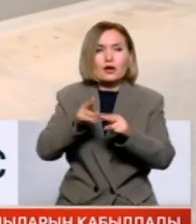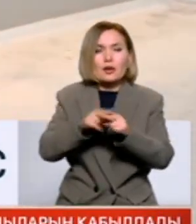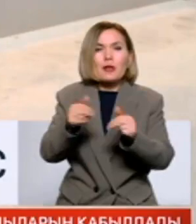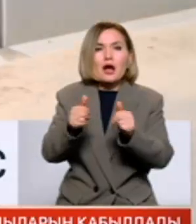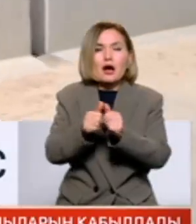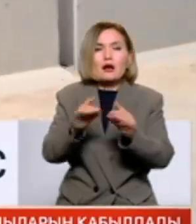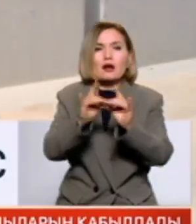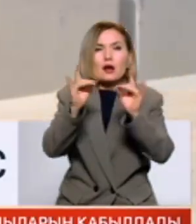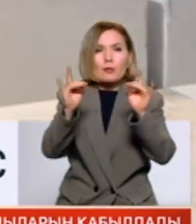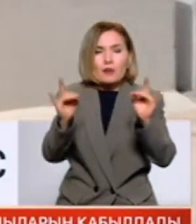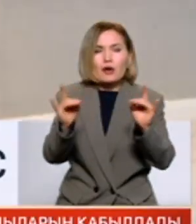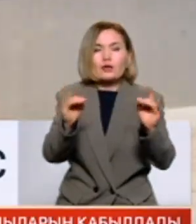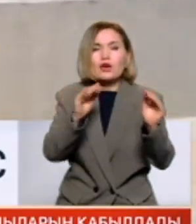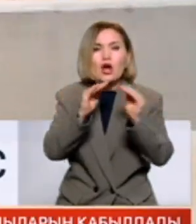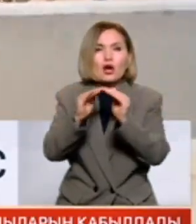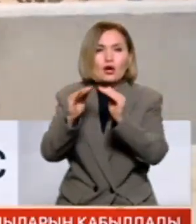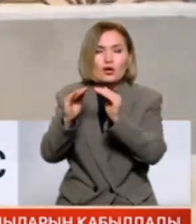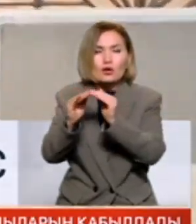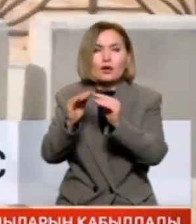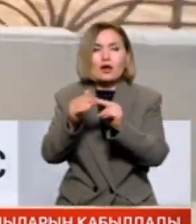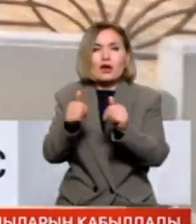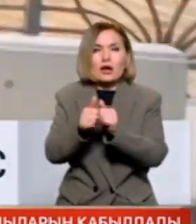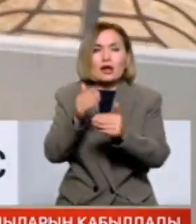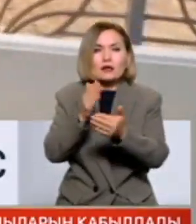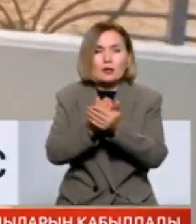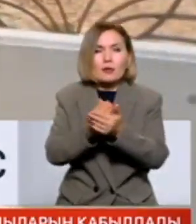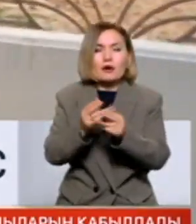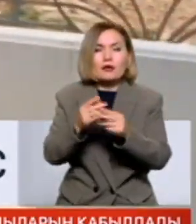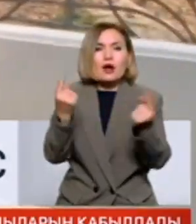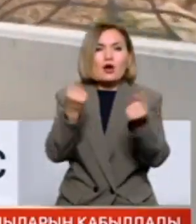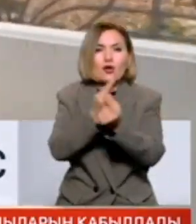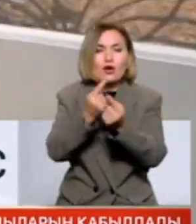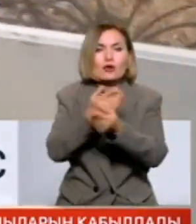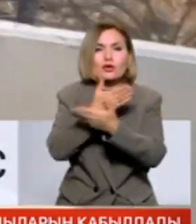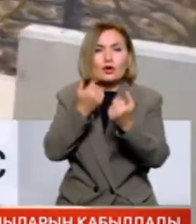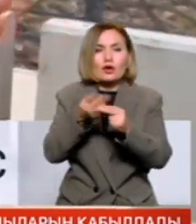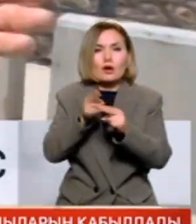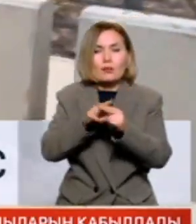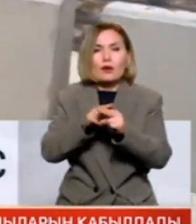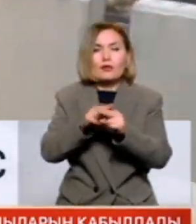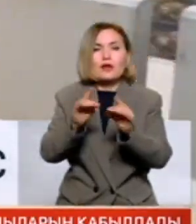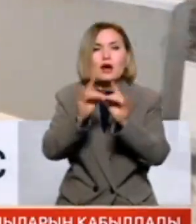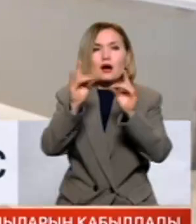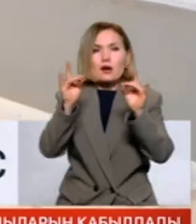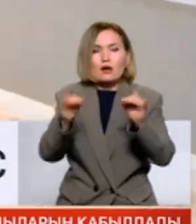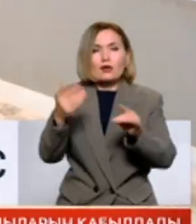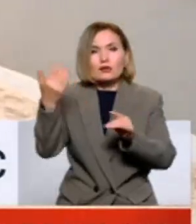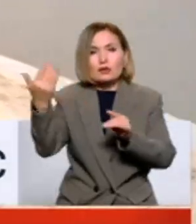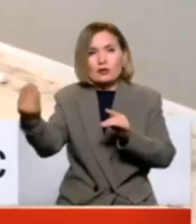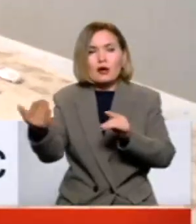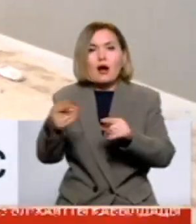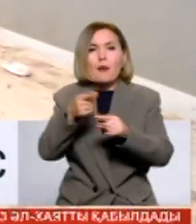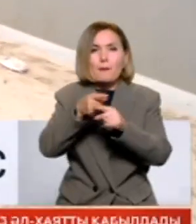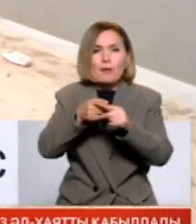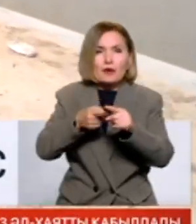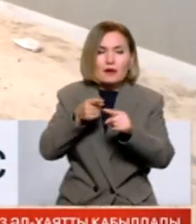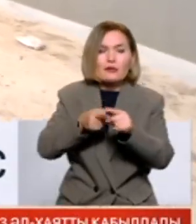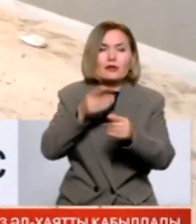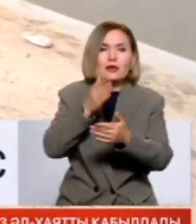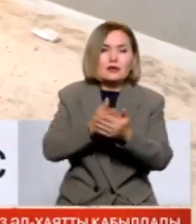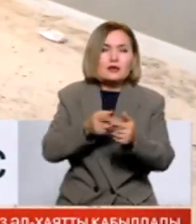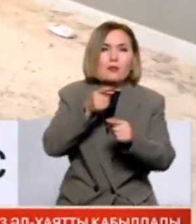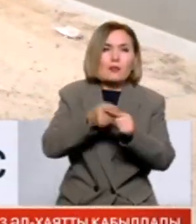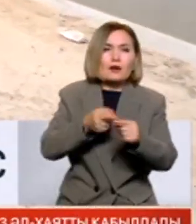Іргедегі үйлердің төрттілігі болмаса әлі күнге үстімен бірде бір техника жүрген емес. Өйткені өткелдің басы барда аяғы жоқ. Көпірдің